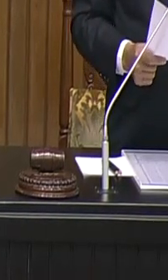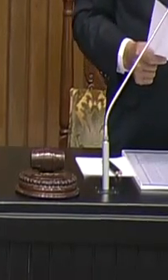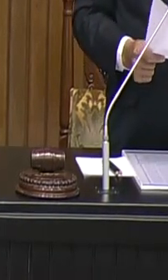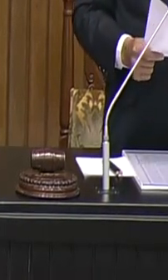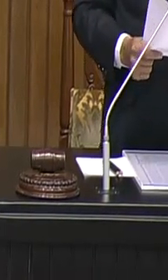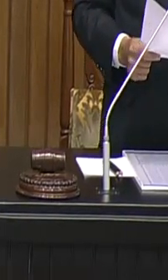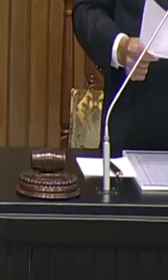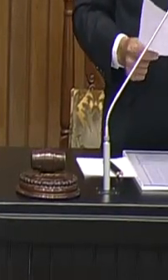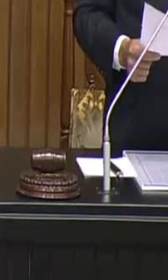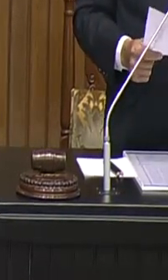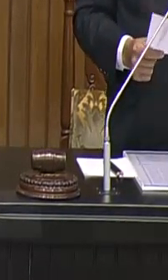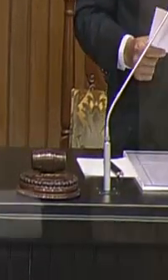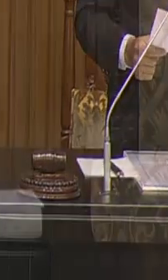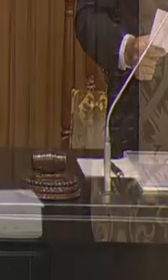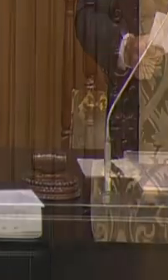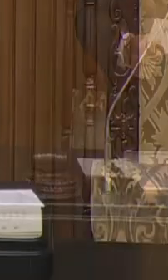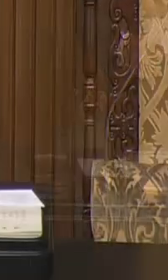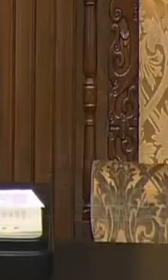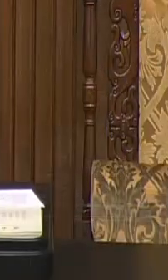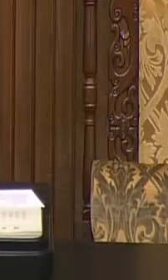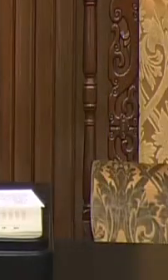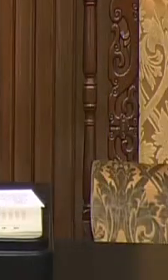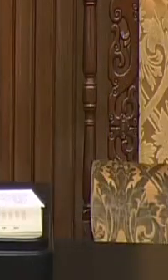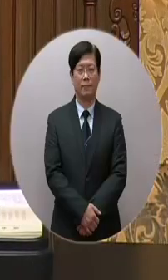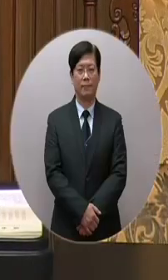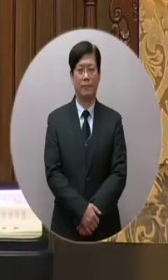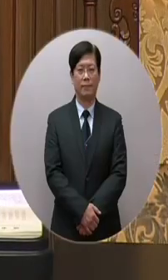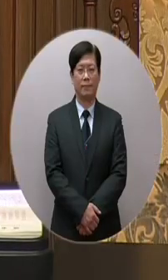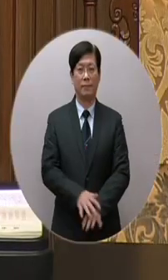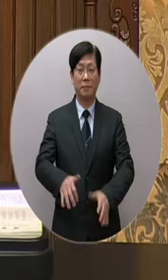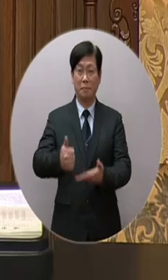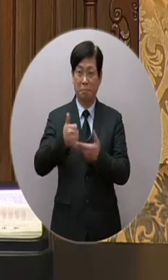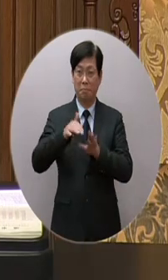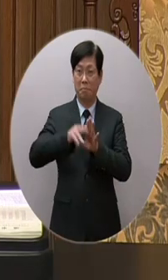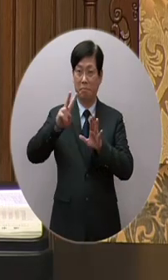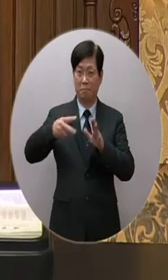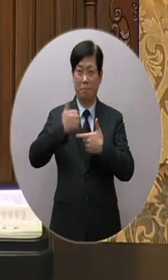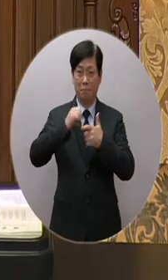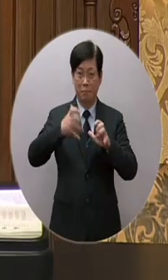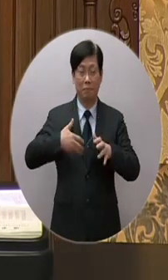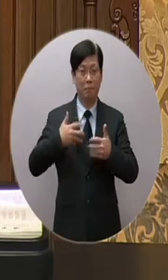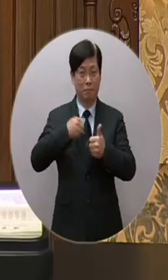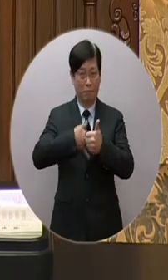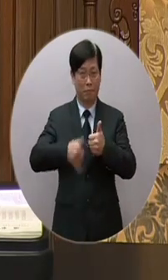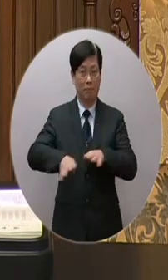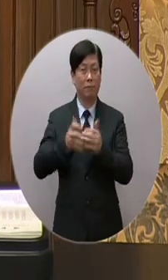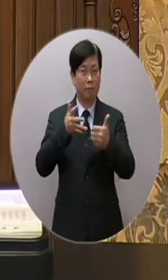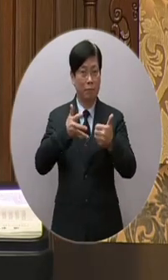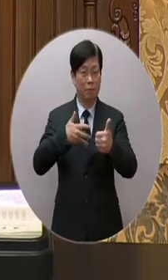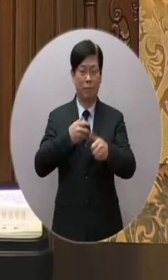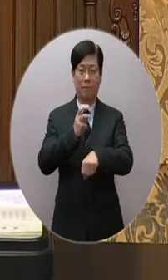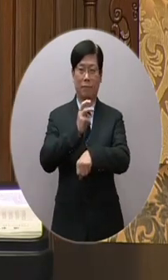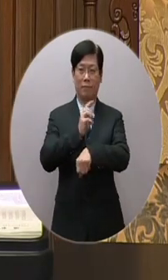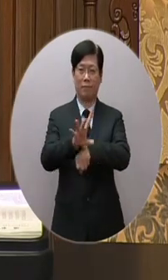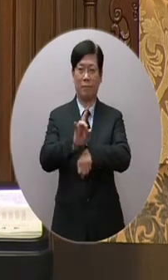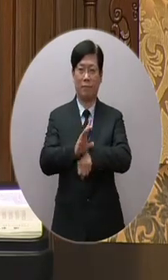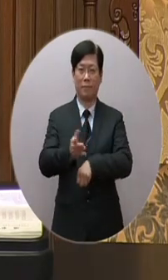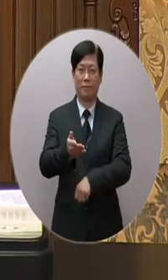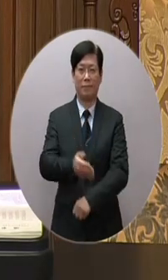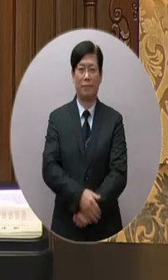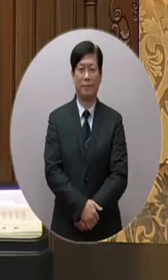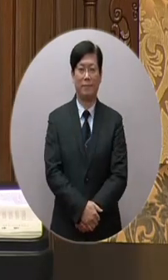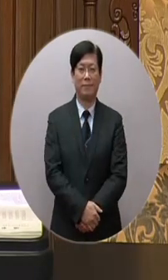日因公请假，报告完毕。 现在请刘委员建国质询，询答时间为